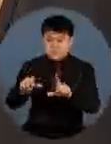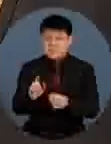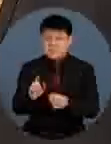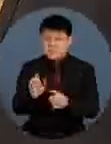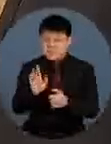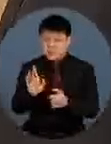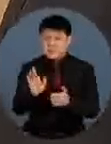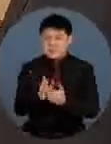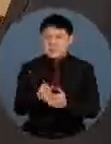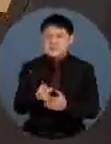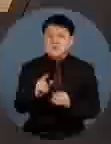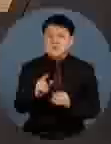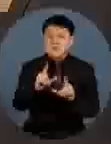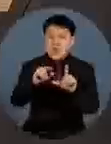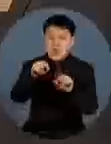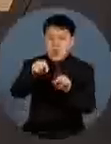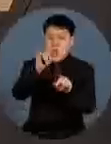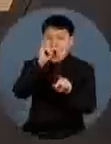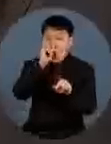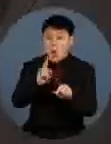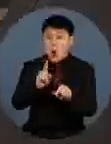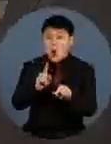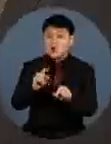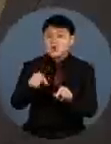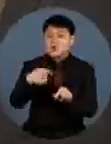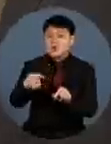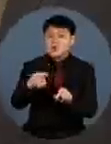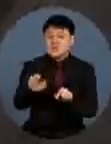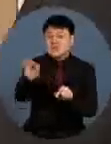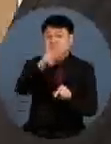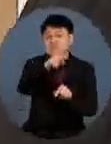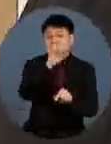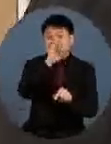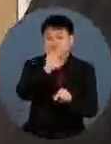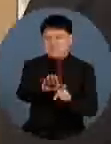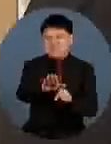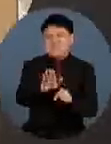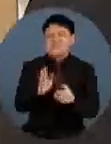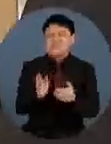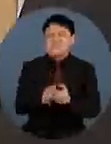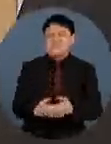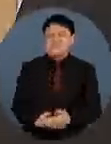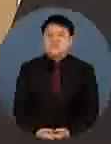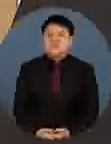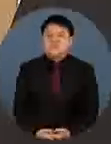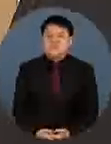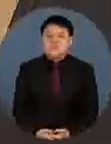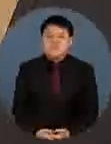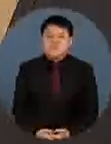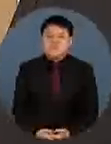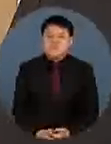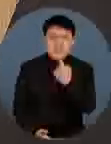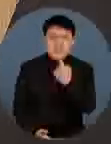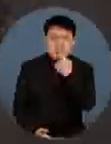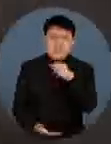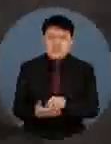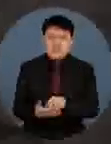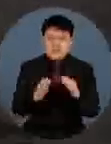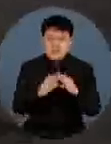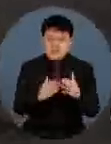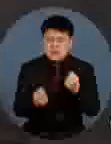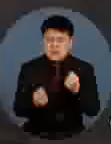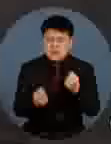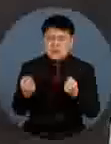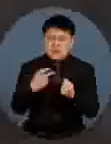네. 입구자 또 씌움 당하면 괴로우니까 좀 잠깐 중앙을 지켜줍니다. 자 이렇게 되니까 뭐 백은 집도 얻게